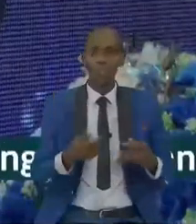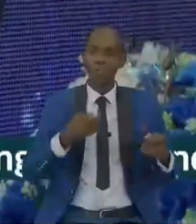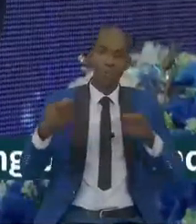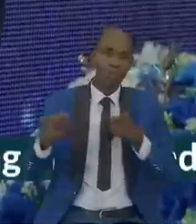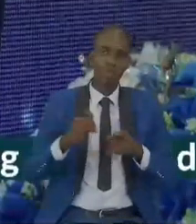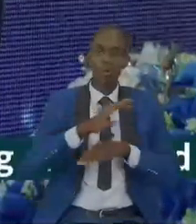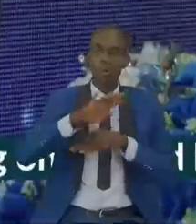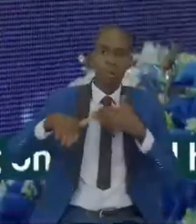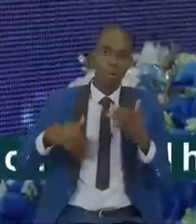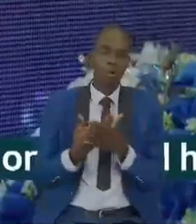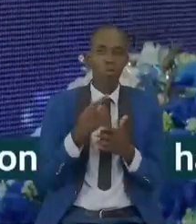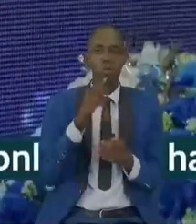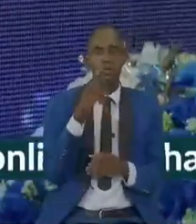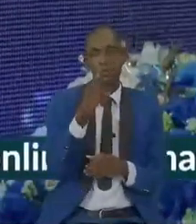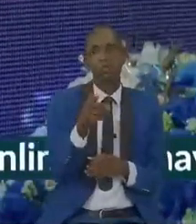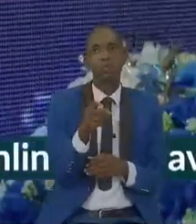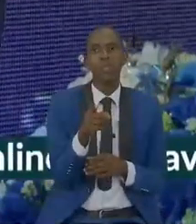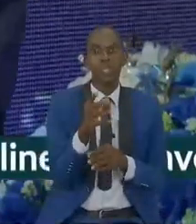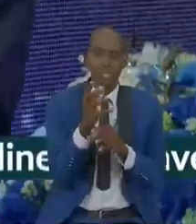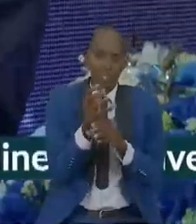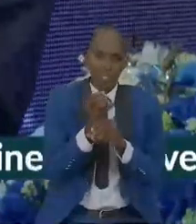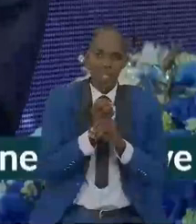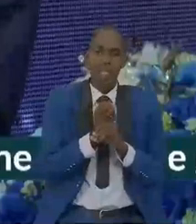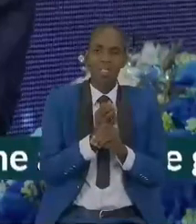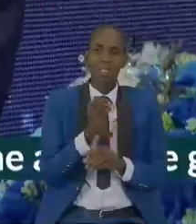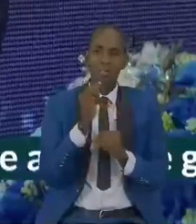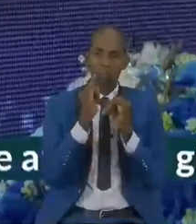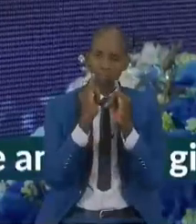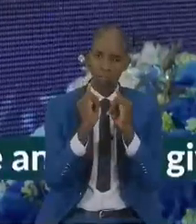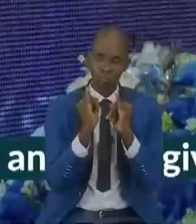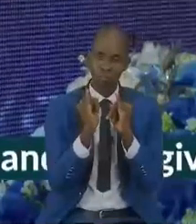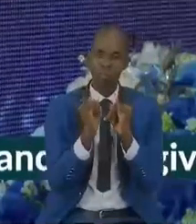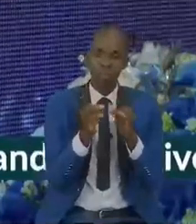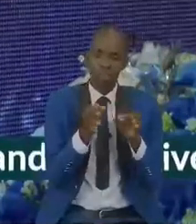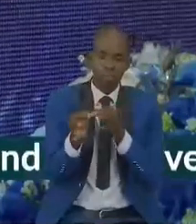Vous êtes vraiment important pour le ciel.